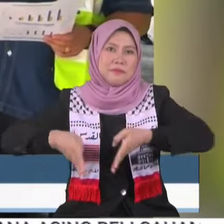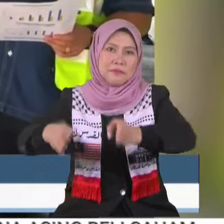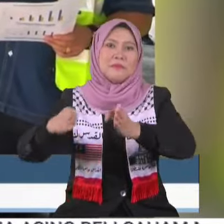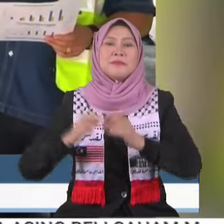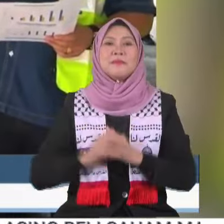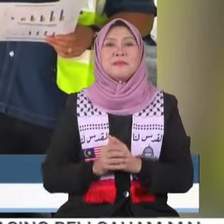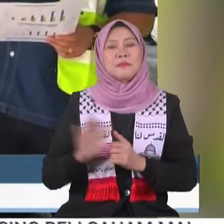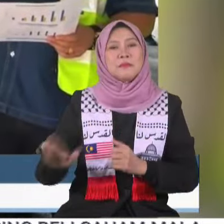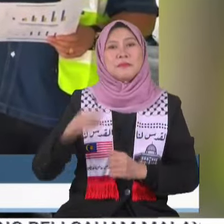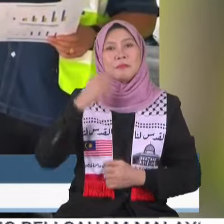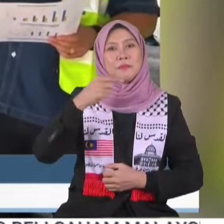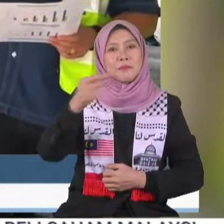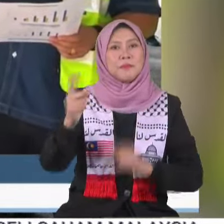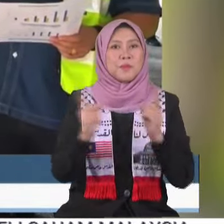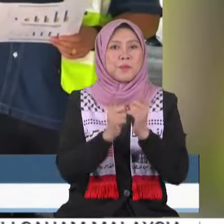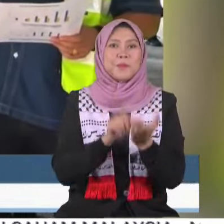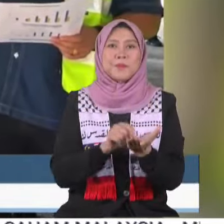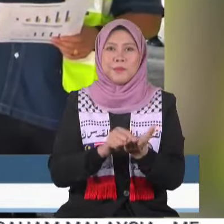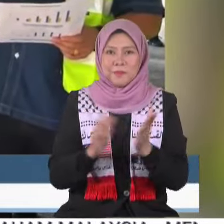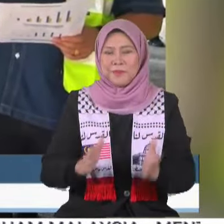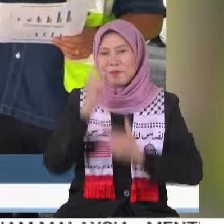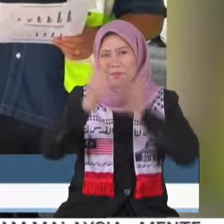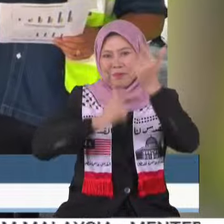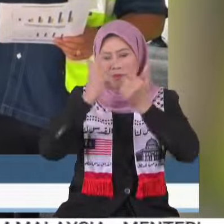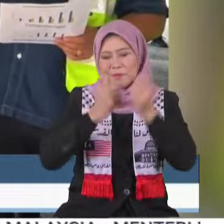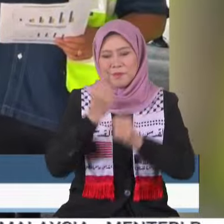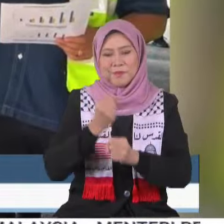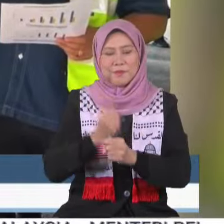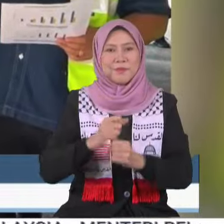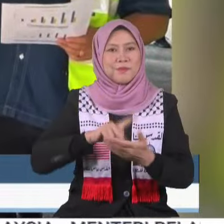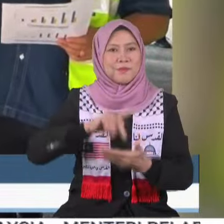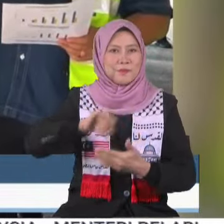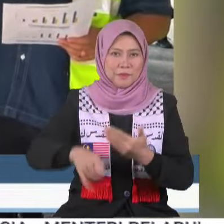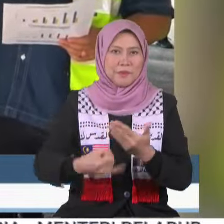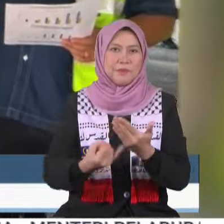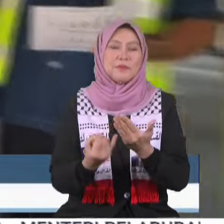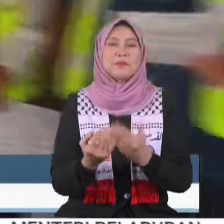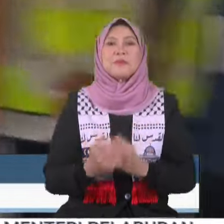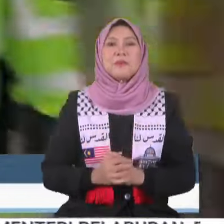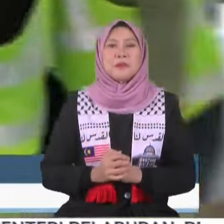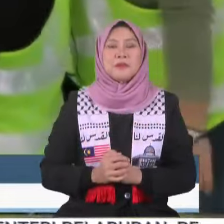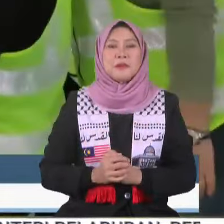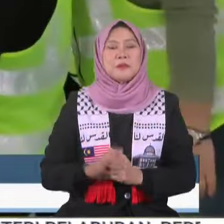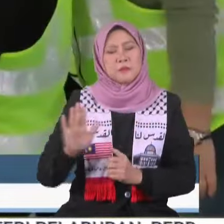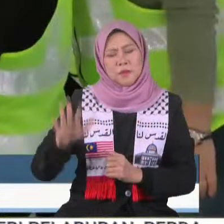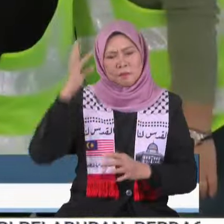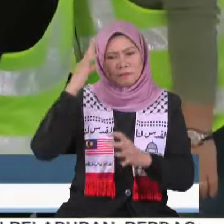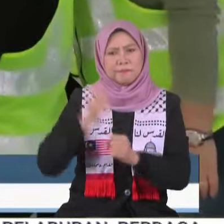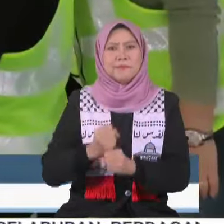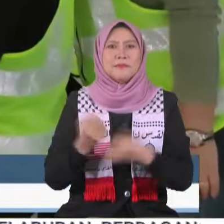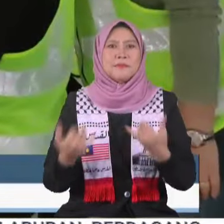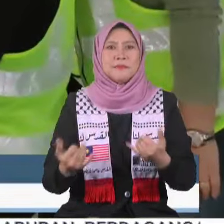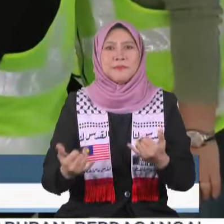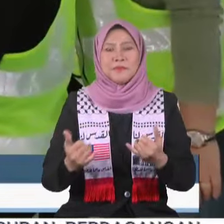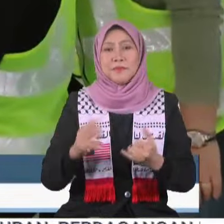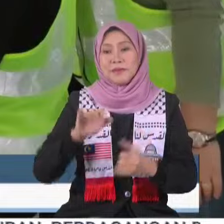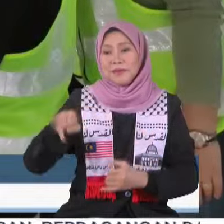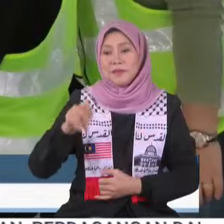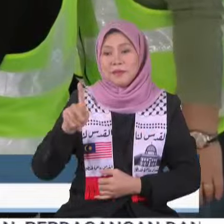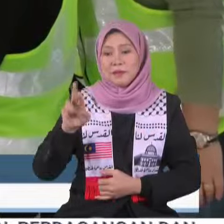Beliau berkata demikian ketika ditemui media dalam lawatan kerja di lokasi projek tersebut. Dalam pada itu, beliau percaya pihak JKR bekerja